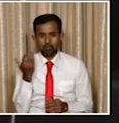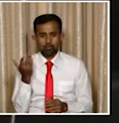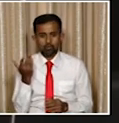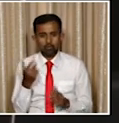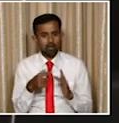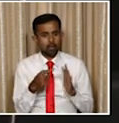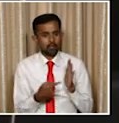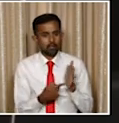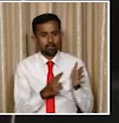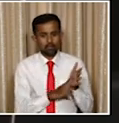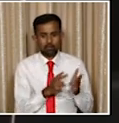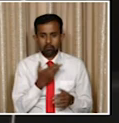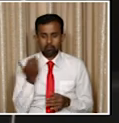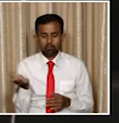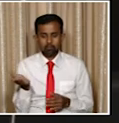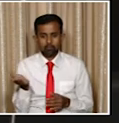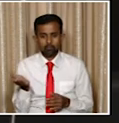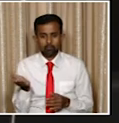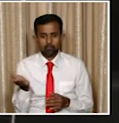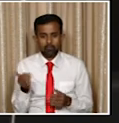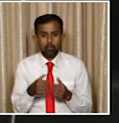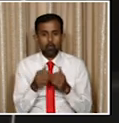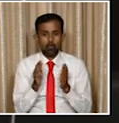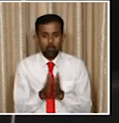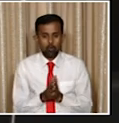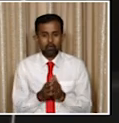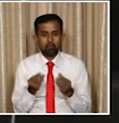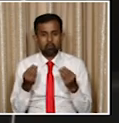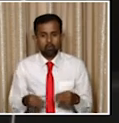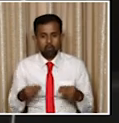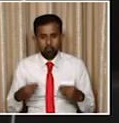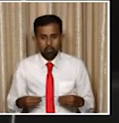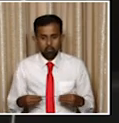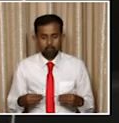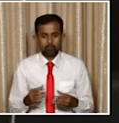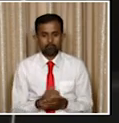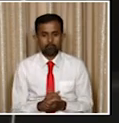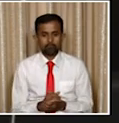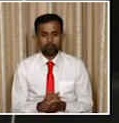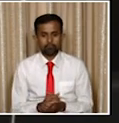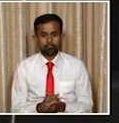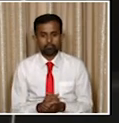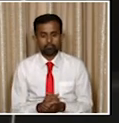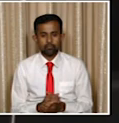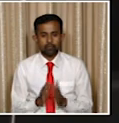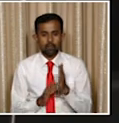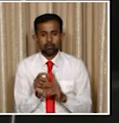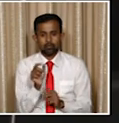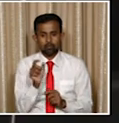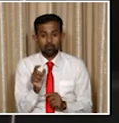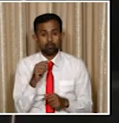இருக்கலாம் நஷ்டத்தை ஏற்படுத்துகின்ற ஒரு துறையாக மாற்றியிருக்கிறீர்கள். வந்த அமைச்சர்கள் எல்லாம் தகுதி இல்லாதவர்களை அந்த நிறுவனங்களிலே